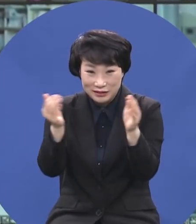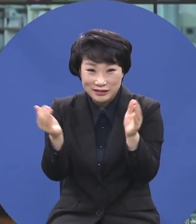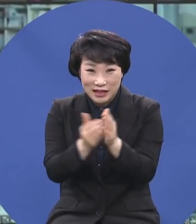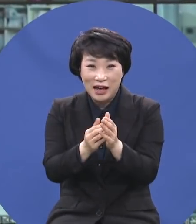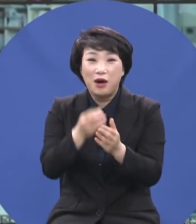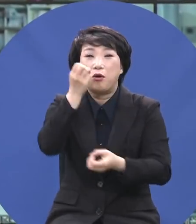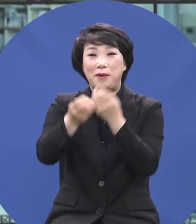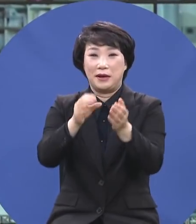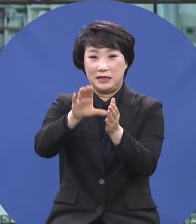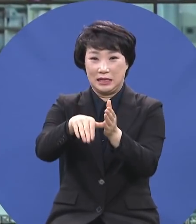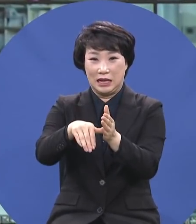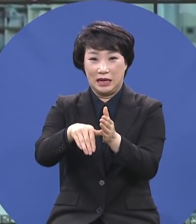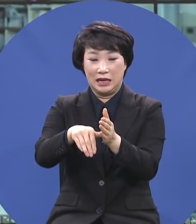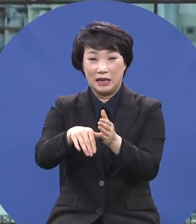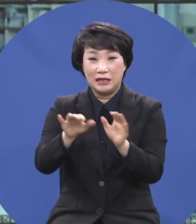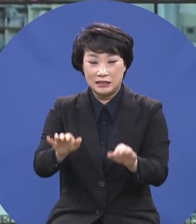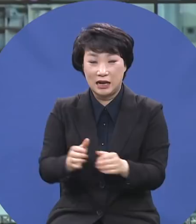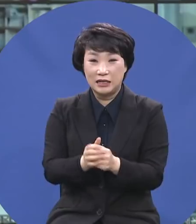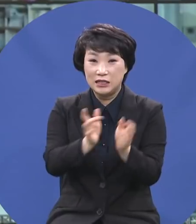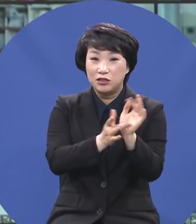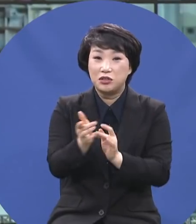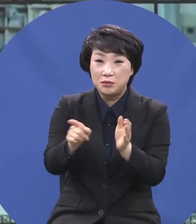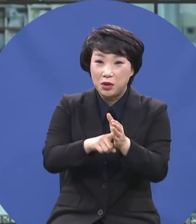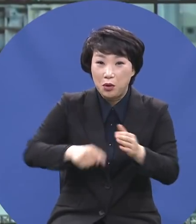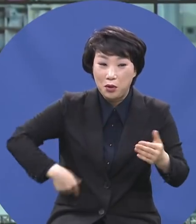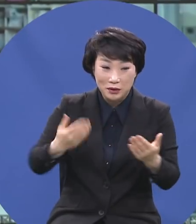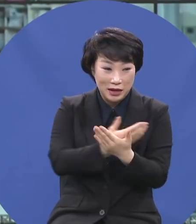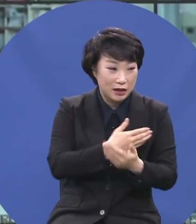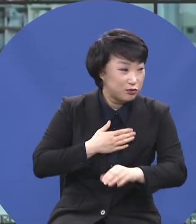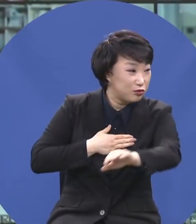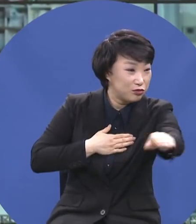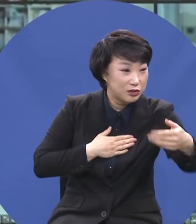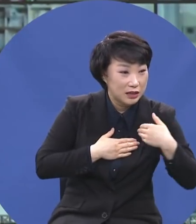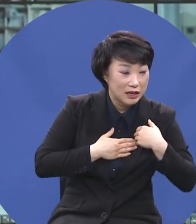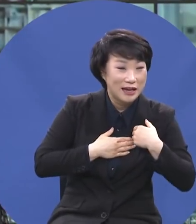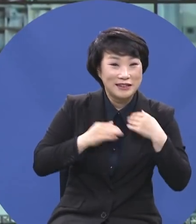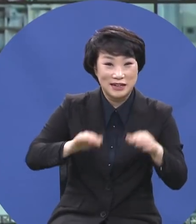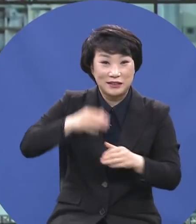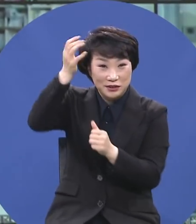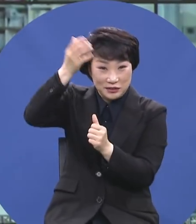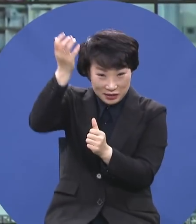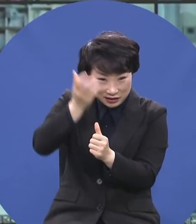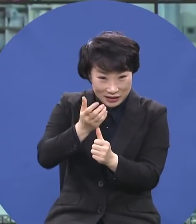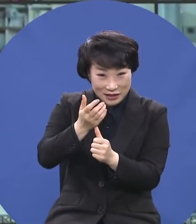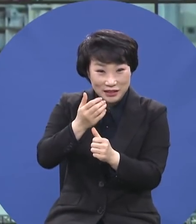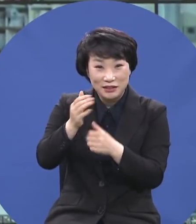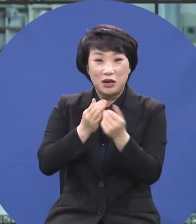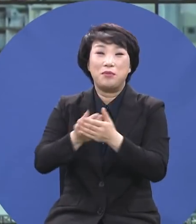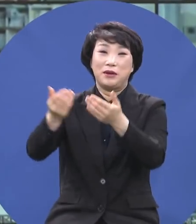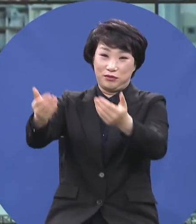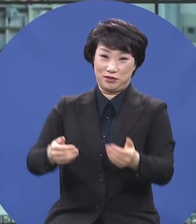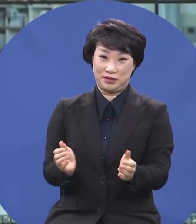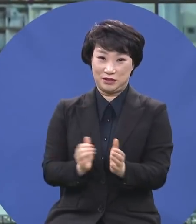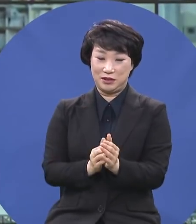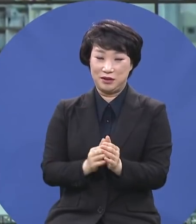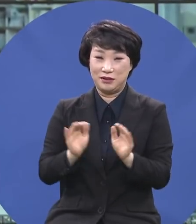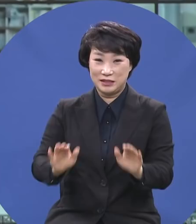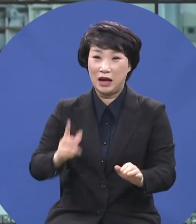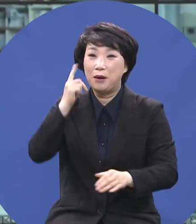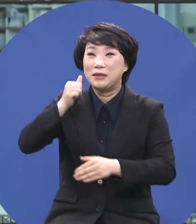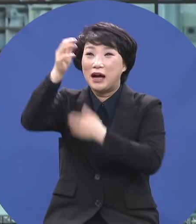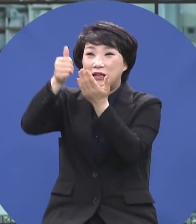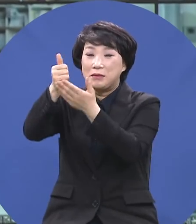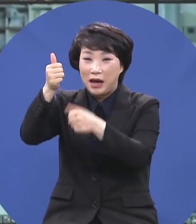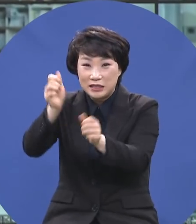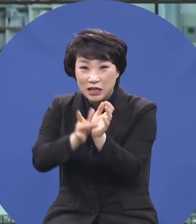때 그를 믿고 회개하는 자에게 성령으로 내게 이루어지니 아버지가